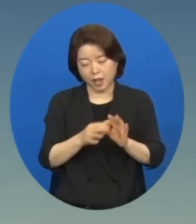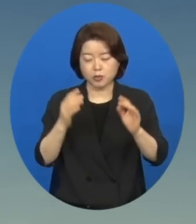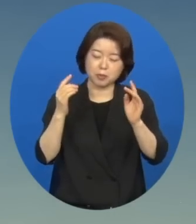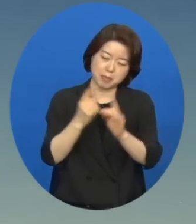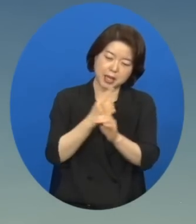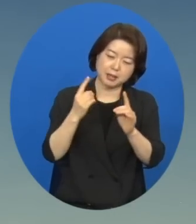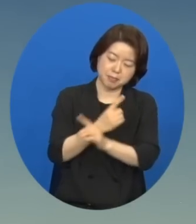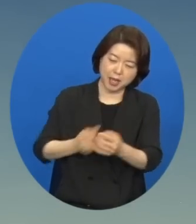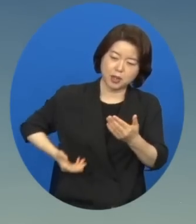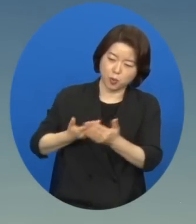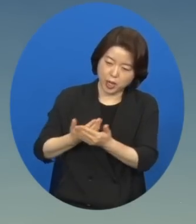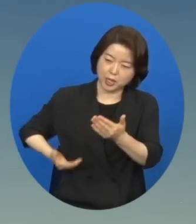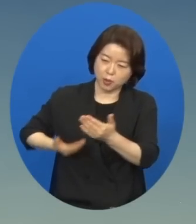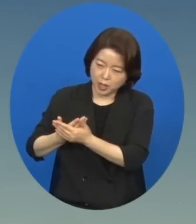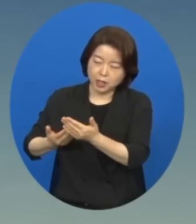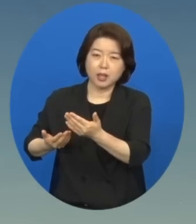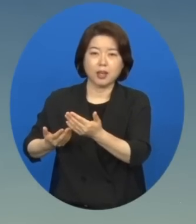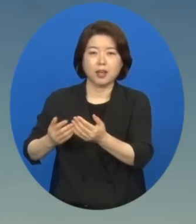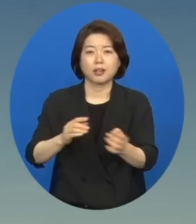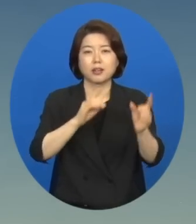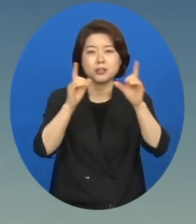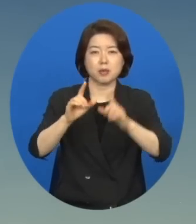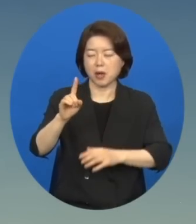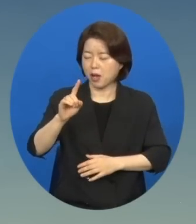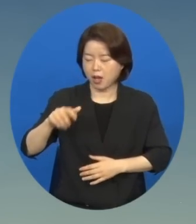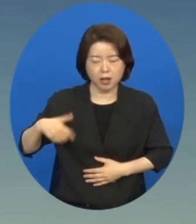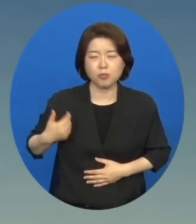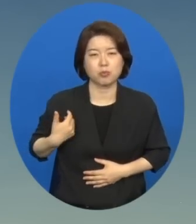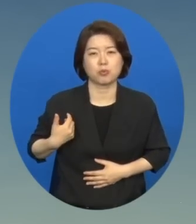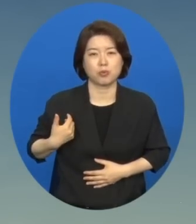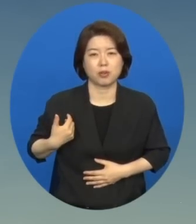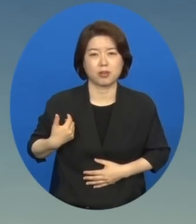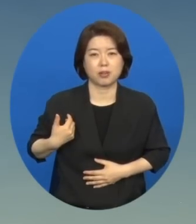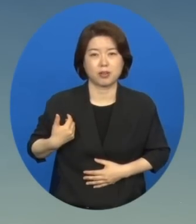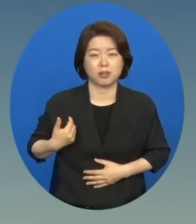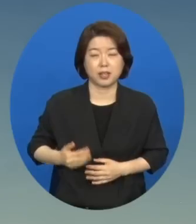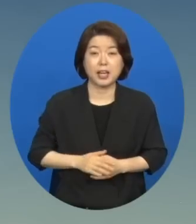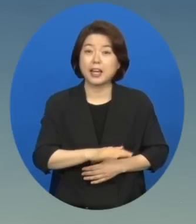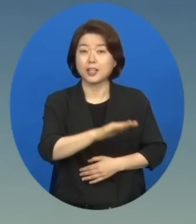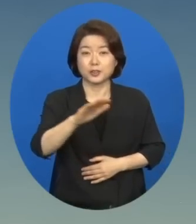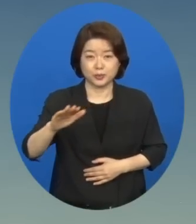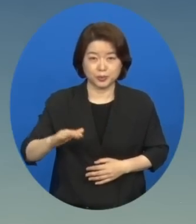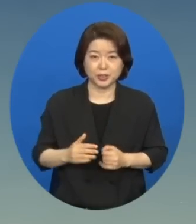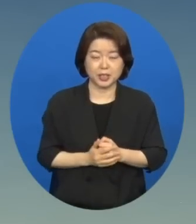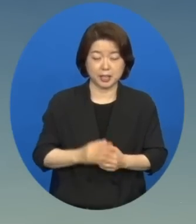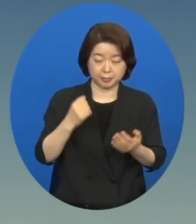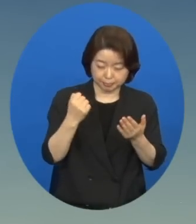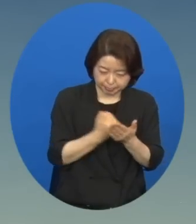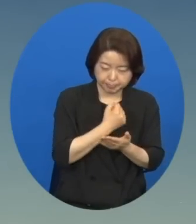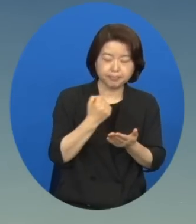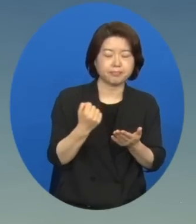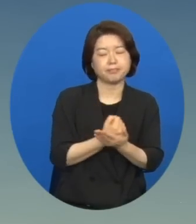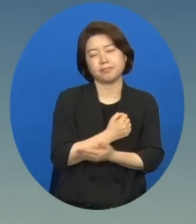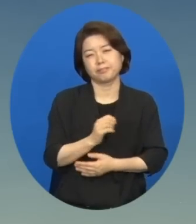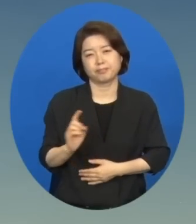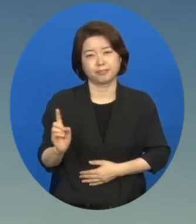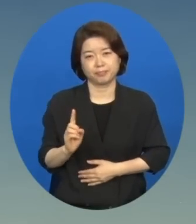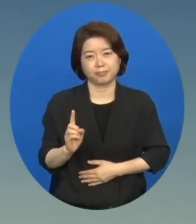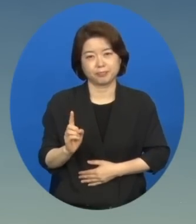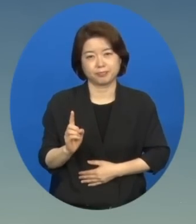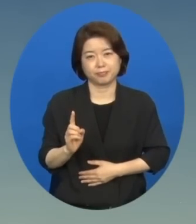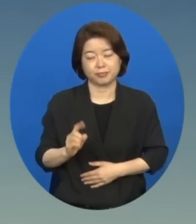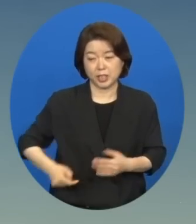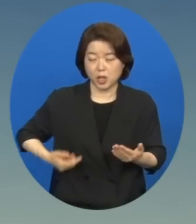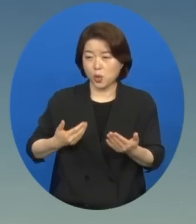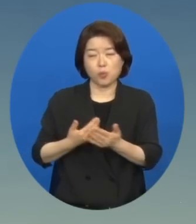매일매일 회개하는 삶은 전혀 모르고 살았던 거예요. 여러분 우리가 안타깝게도 회개